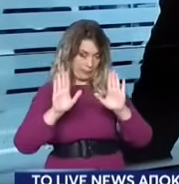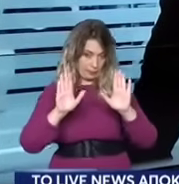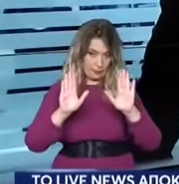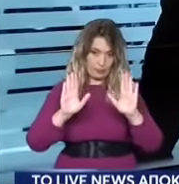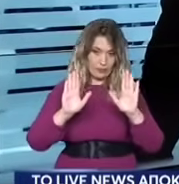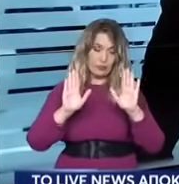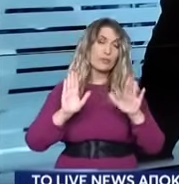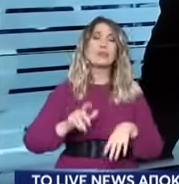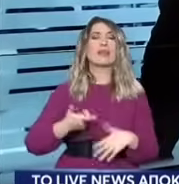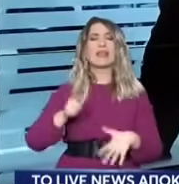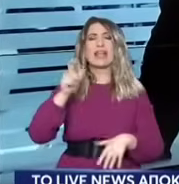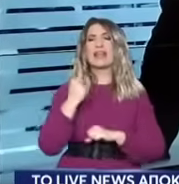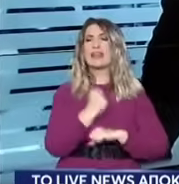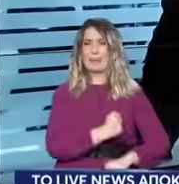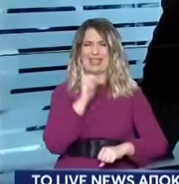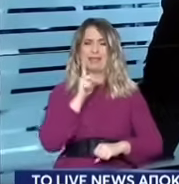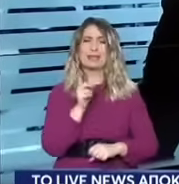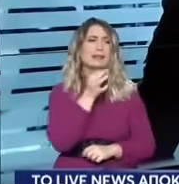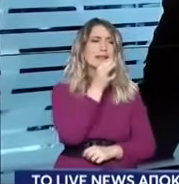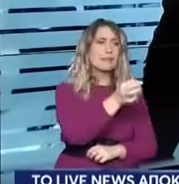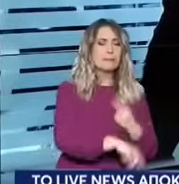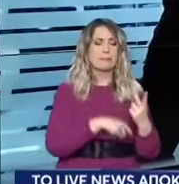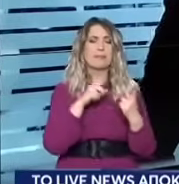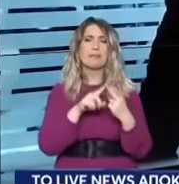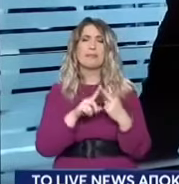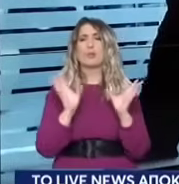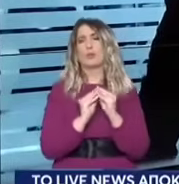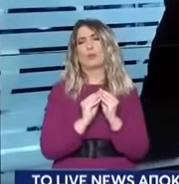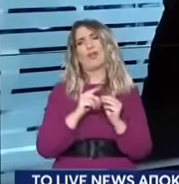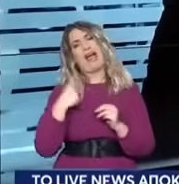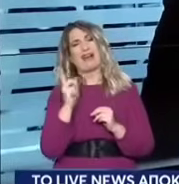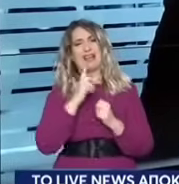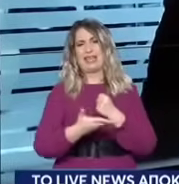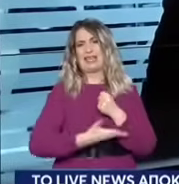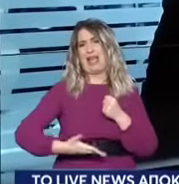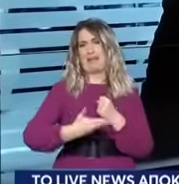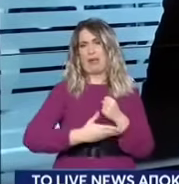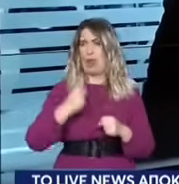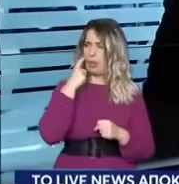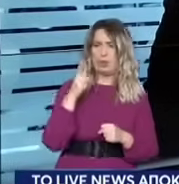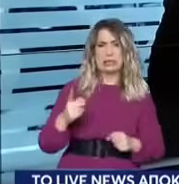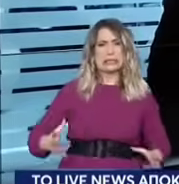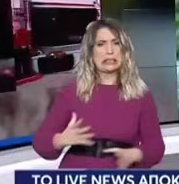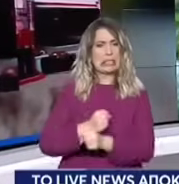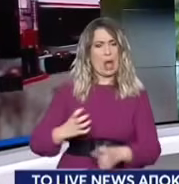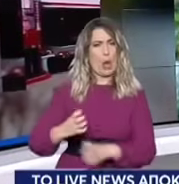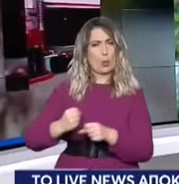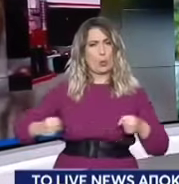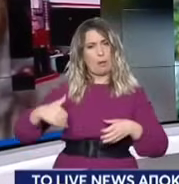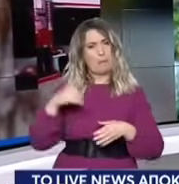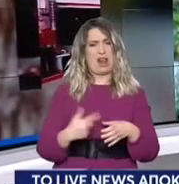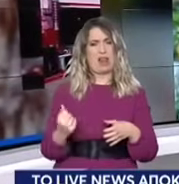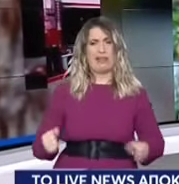είπε στην αστυνομία, δηλαδή, η οικιακή βοηθός, η οποία είπε ότι όντως είδα αυτόν τον Αλβανό να φεύγει με τις δύο σακούλες που είχε περιγράψει η κυρία Κατσαφάδου, ότι